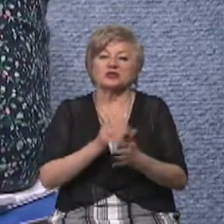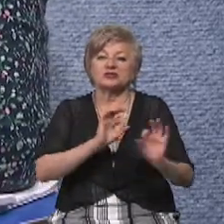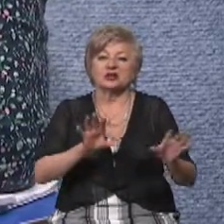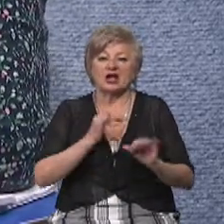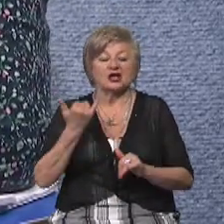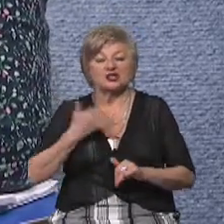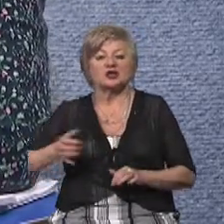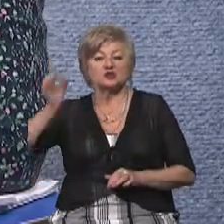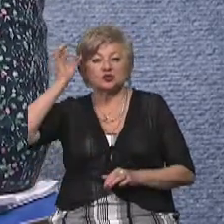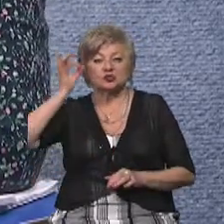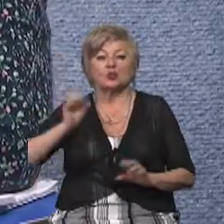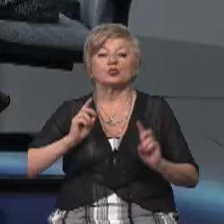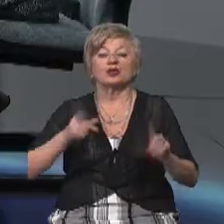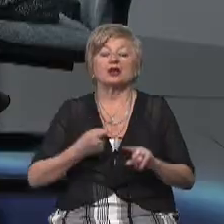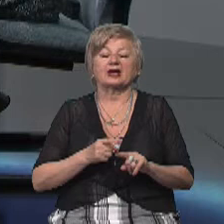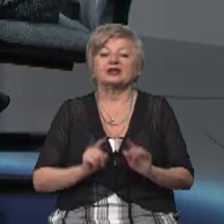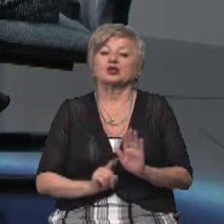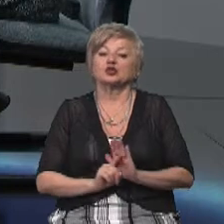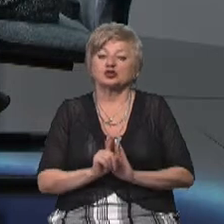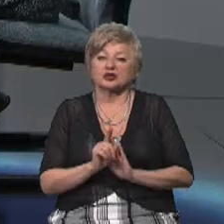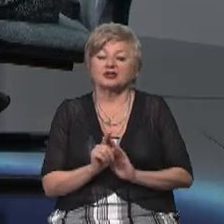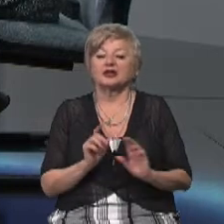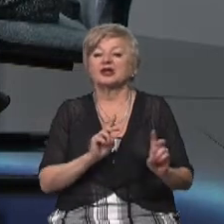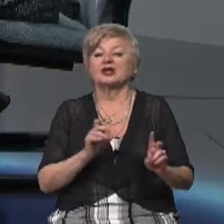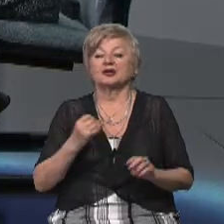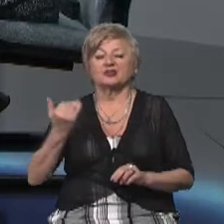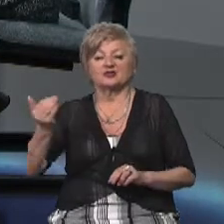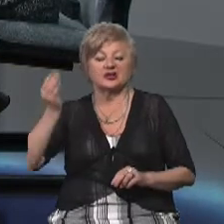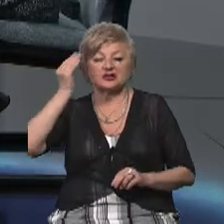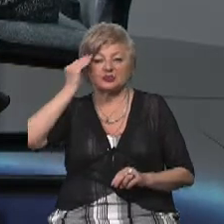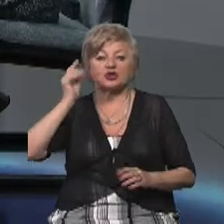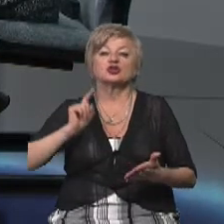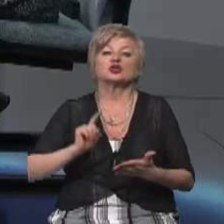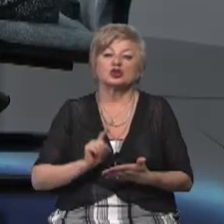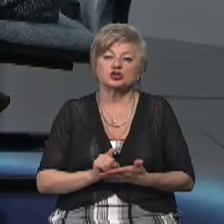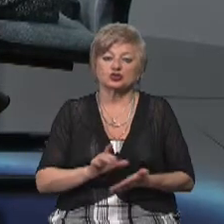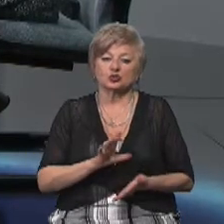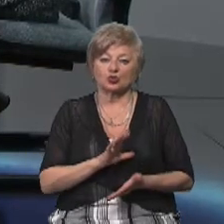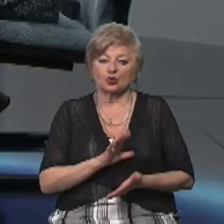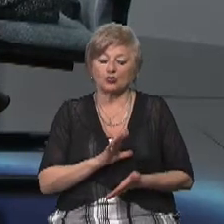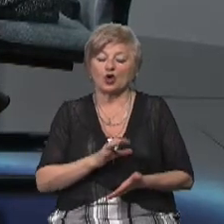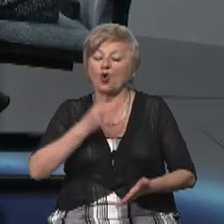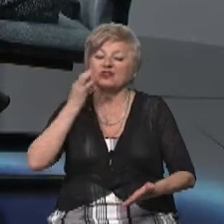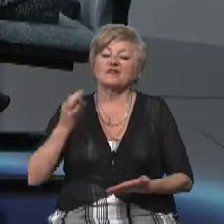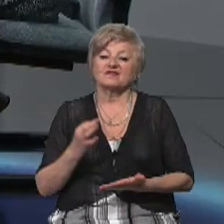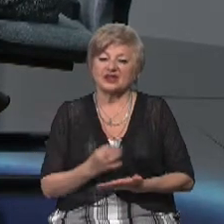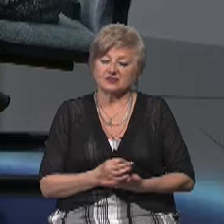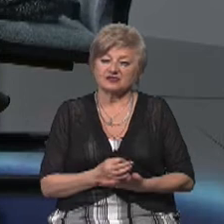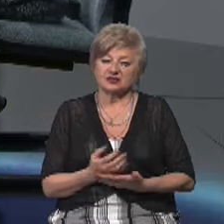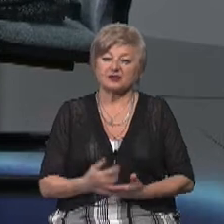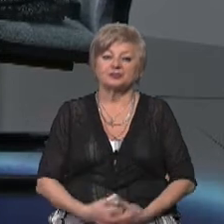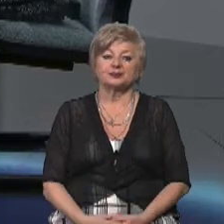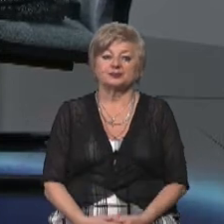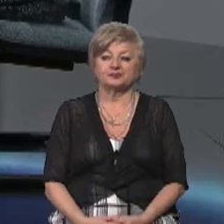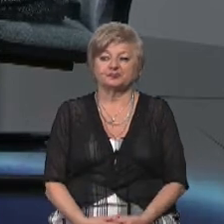давайте згадаємо те, як все починалося, і яким, на вашу думку, мало б бути відповідальне інформування. Прошу,